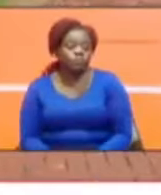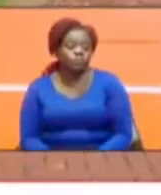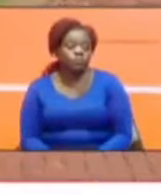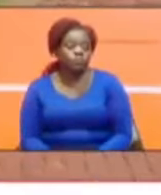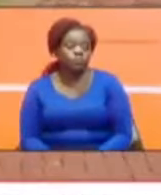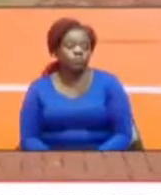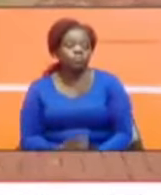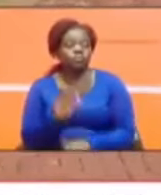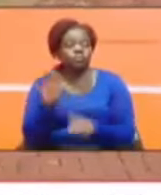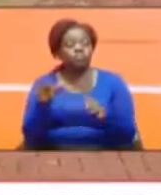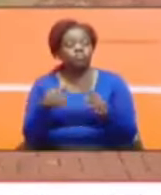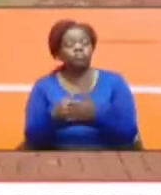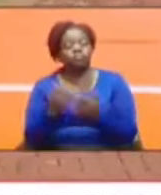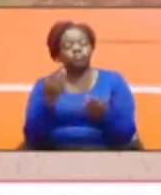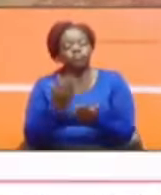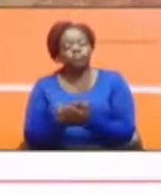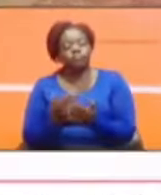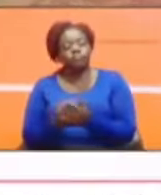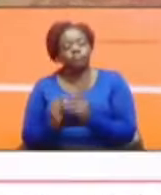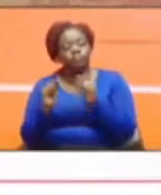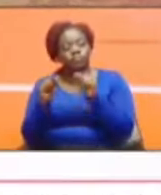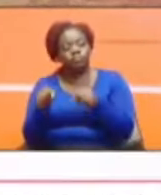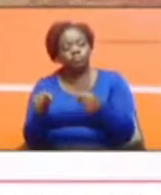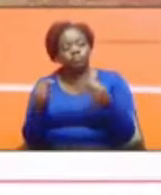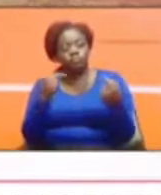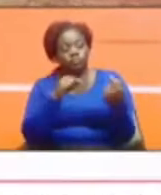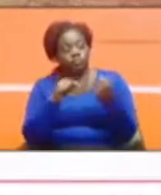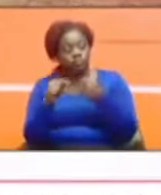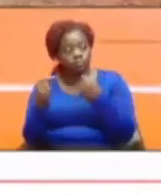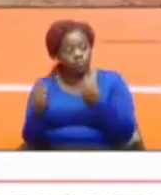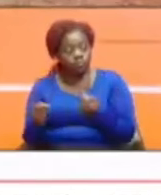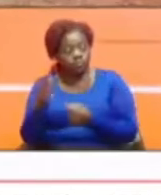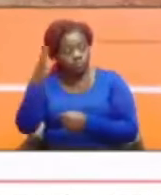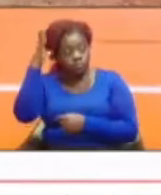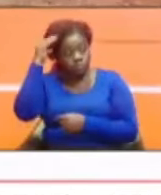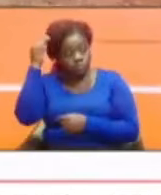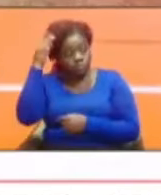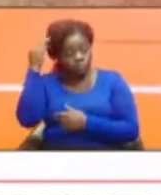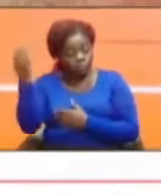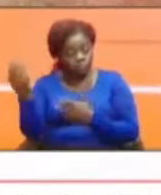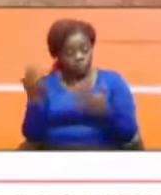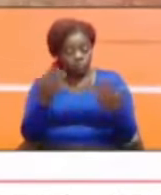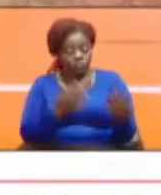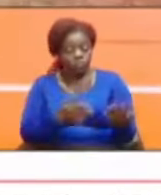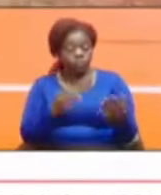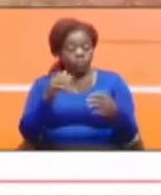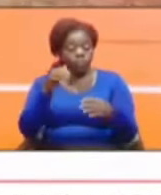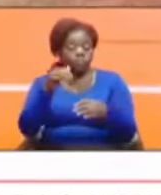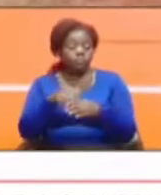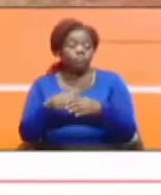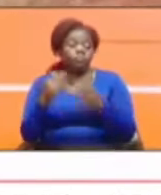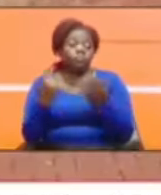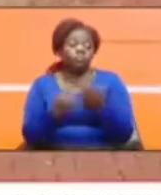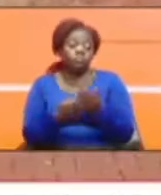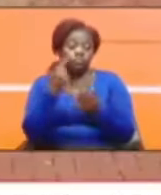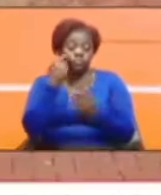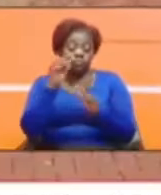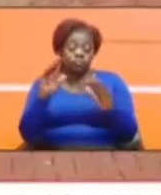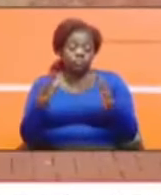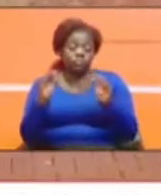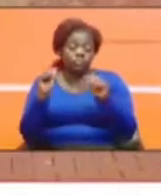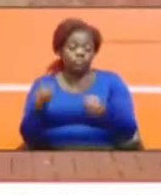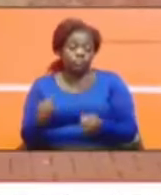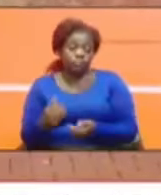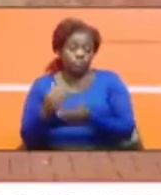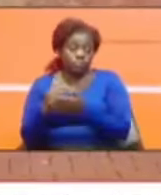Mwenna tusaba mujje mwogere ne bano ba Dutch companies abazze mu Uganda balabe engeri bwe basobola